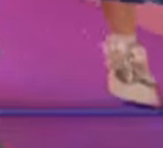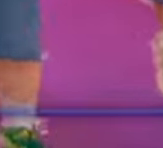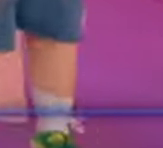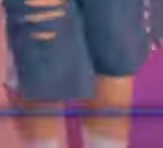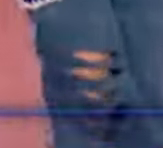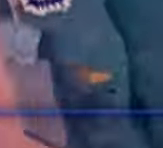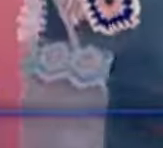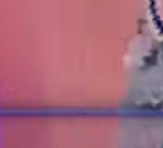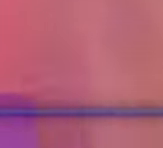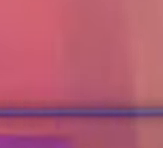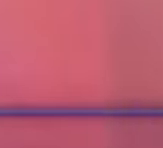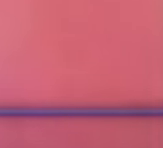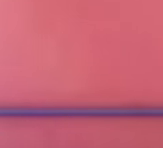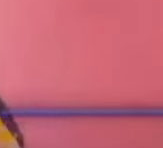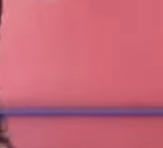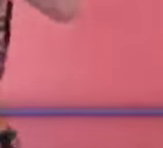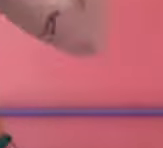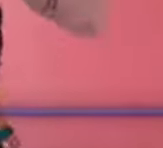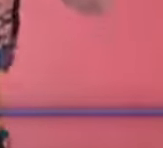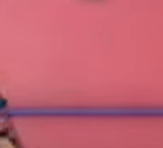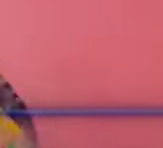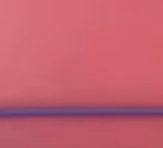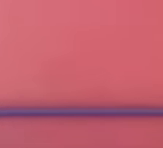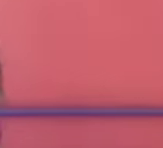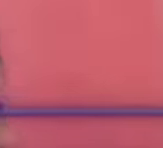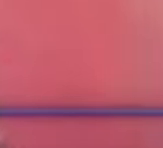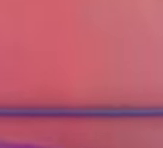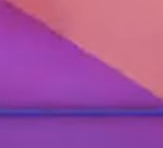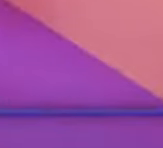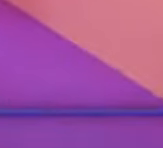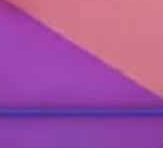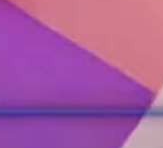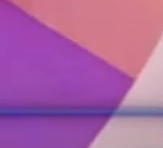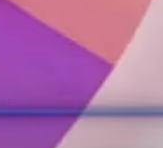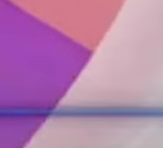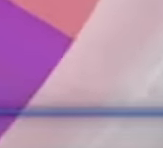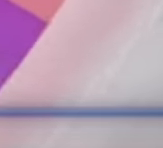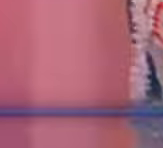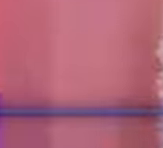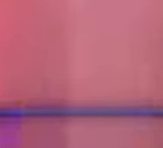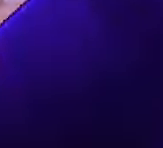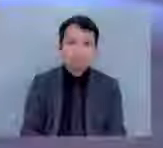First solo concert ng P-pop sensation na Bini, may day 3 na.